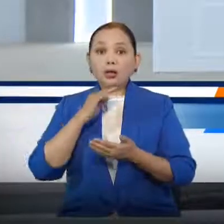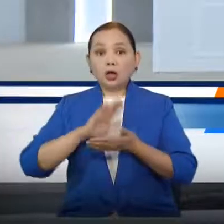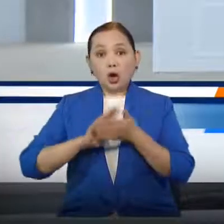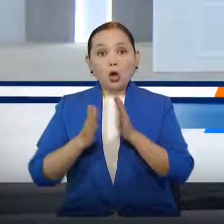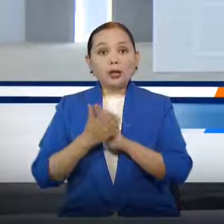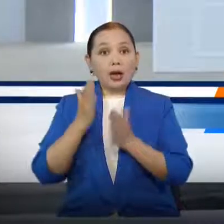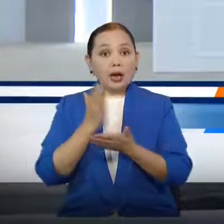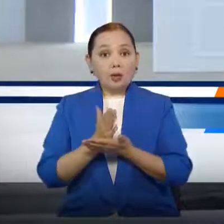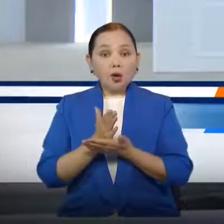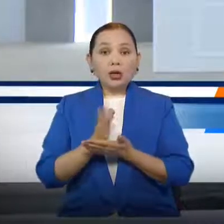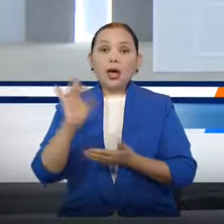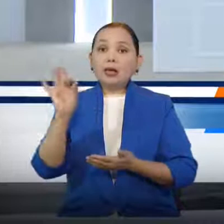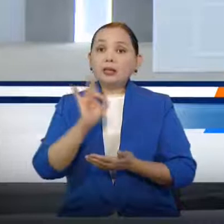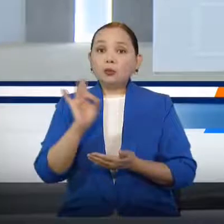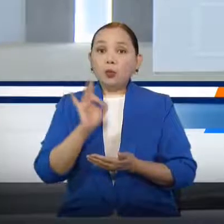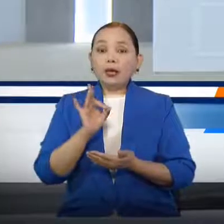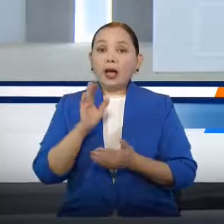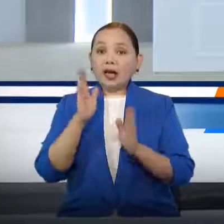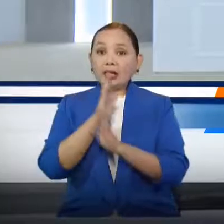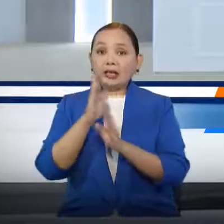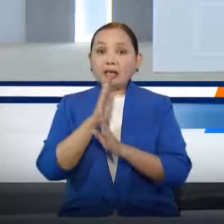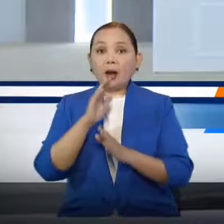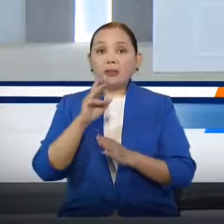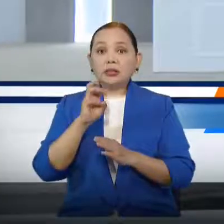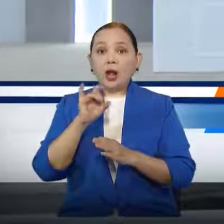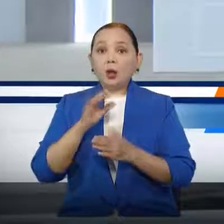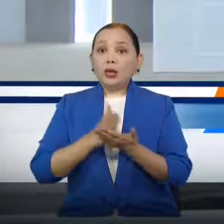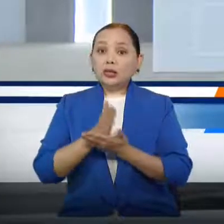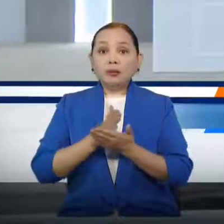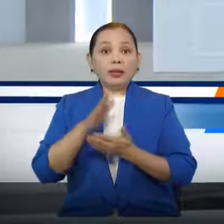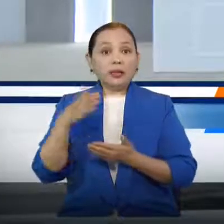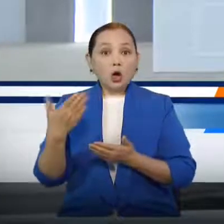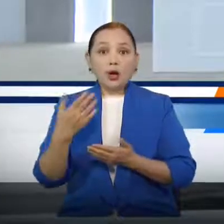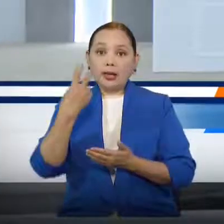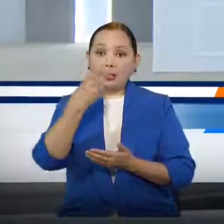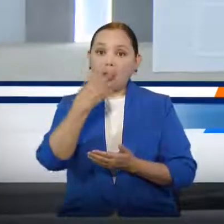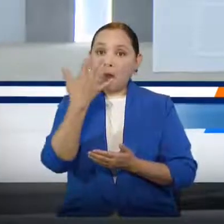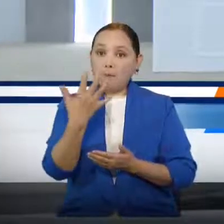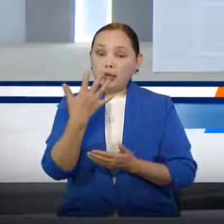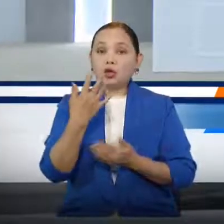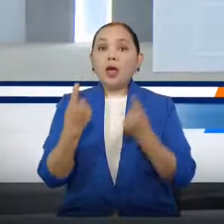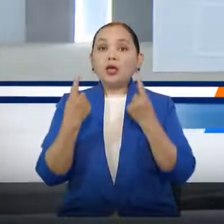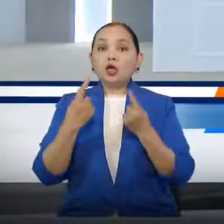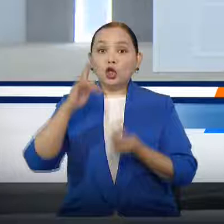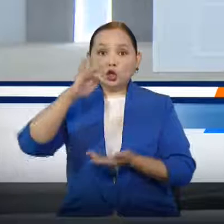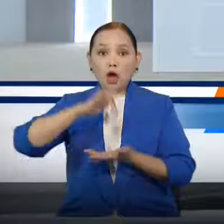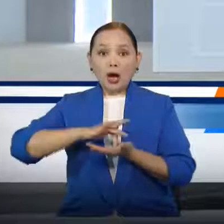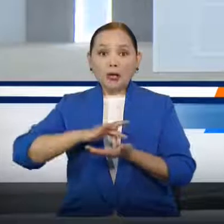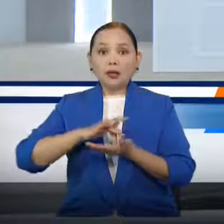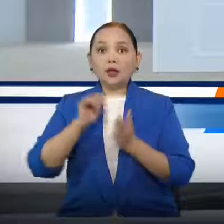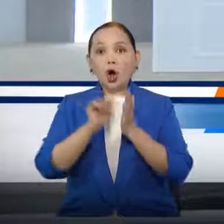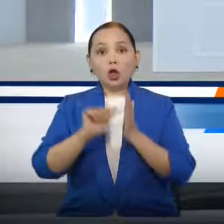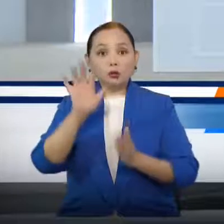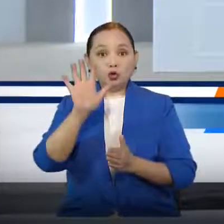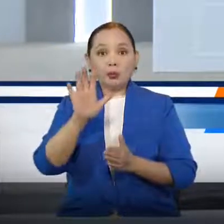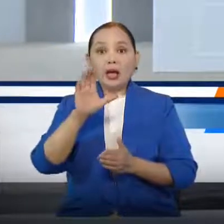aylanmoqda. Respublikada Gidrometeorologiya xizmati markazi tomonidan 25 ta yirik shaharlarda 65